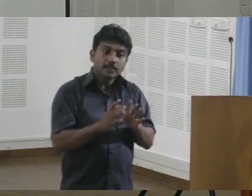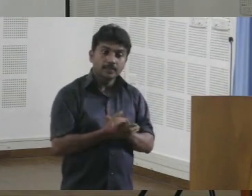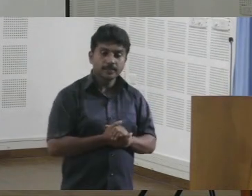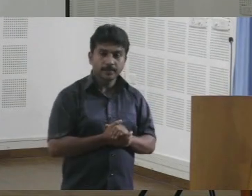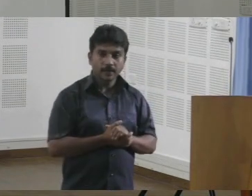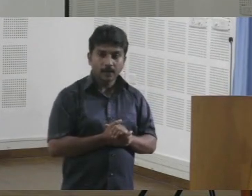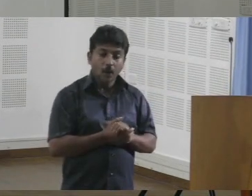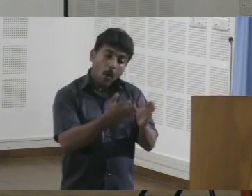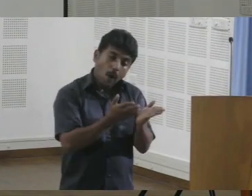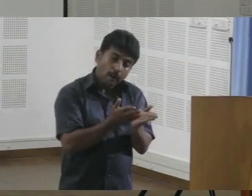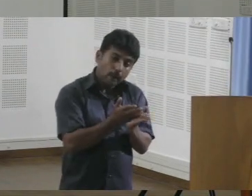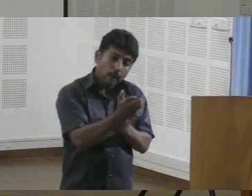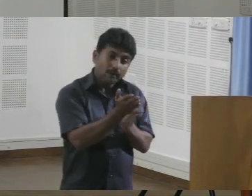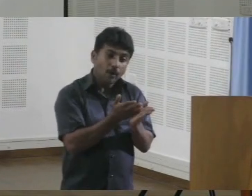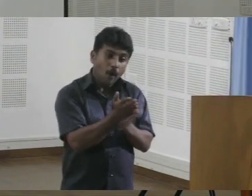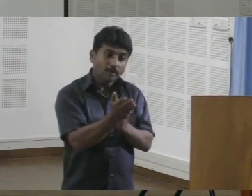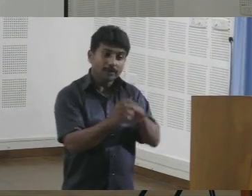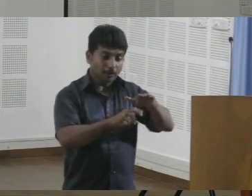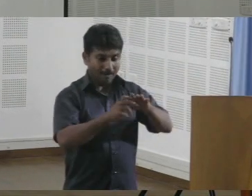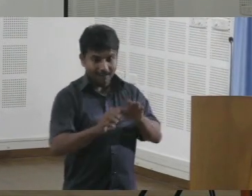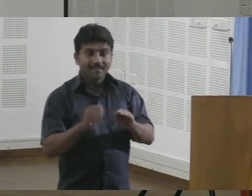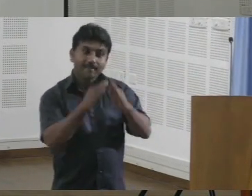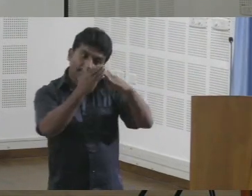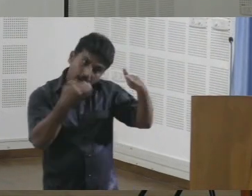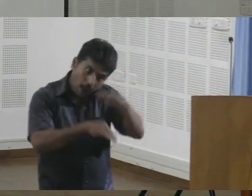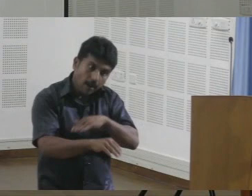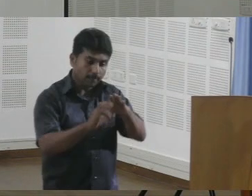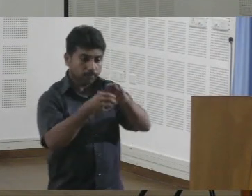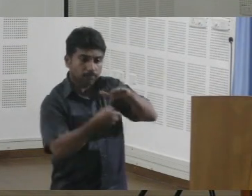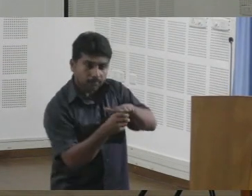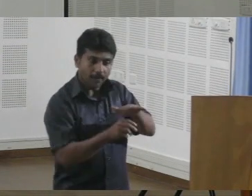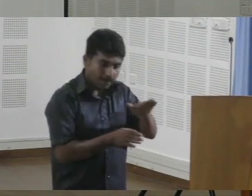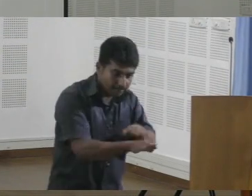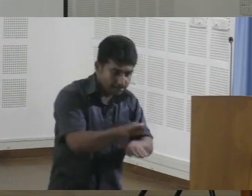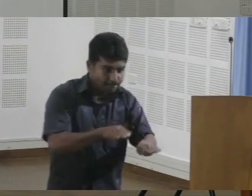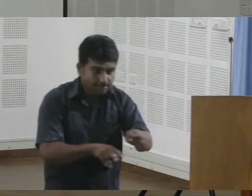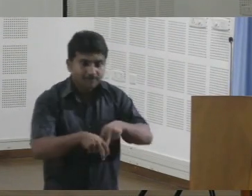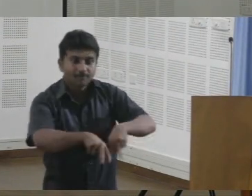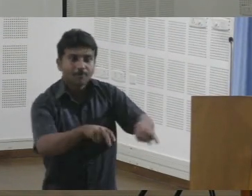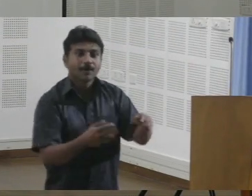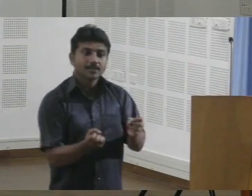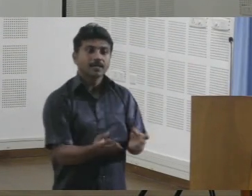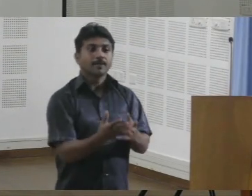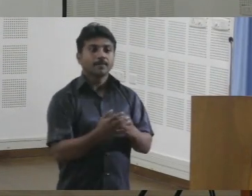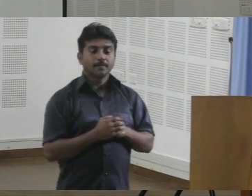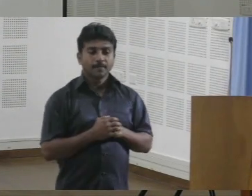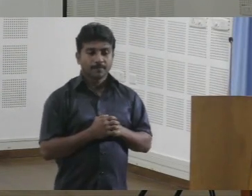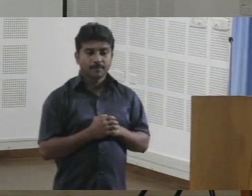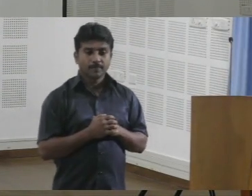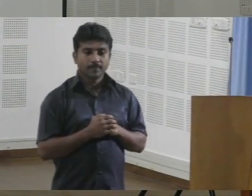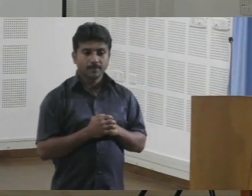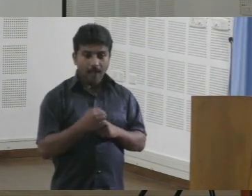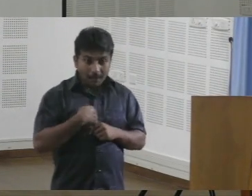എപ്പോൾ നോക്കിയാലും റോളർ ഇത് എടുത്തിടും, വീടിൻ്റെ ഉള്ളിലാണെങ്കിലും സ്കേറ്റ് ചെയ്ത് നടക്കാൻ തുടങ്ങി. അപ്പോൾ എനിക്ക് മനസ്സിലായി